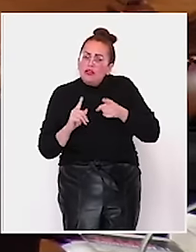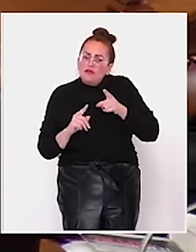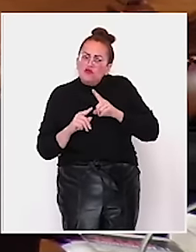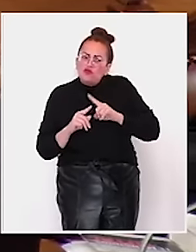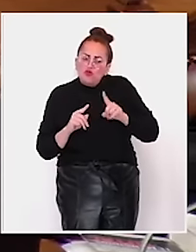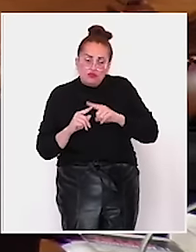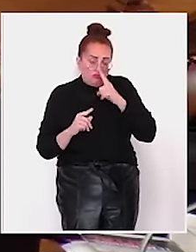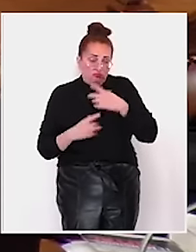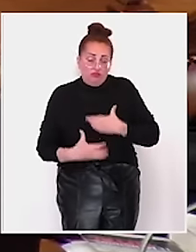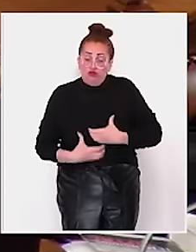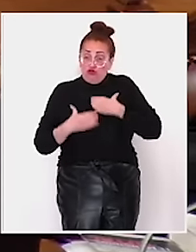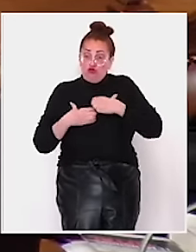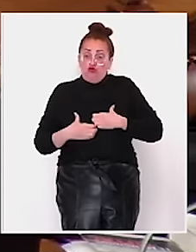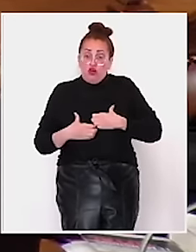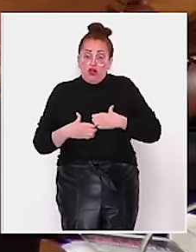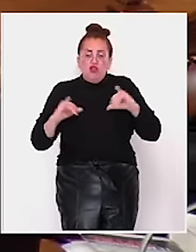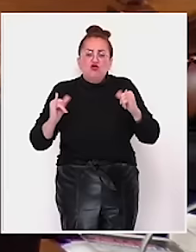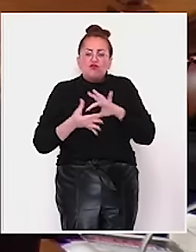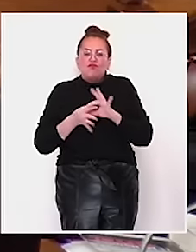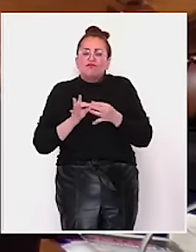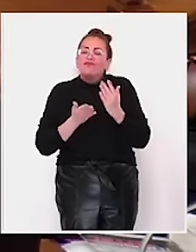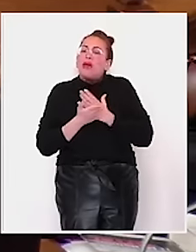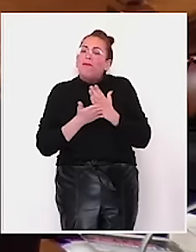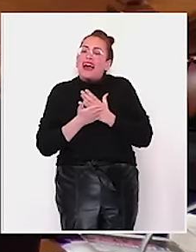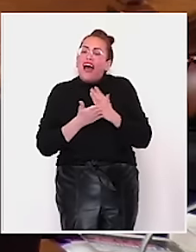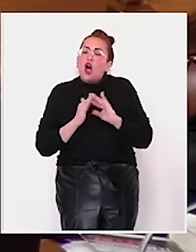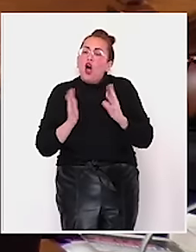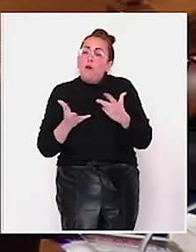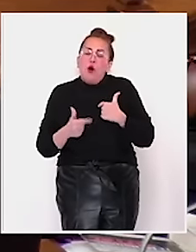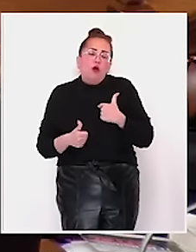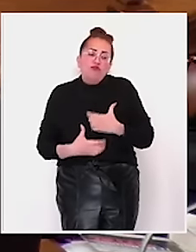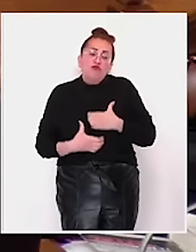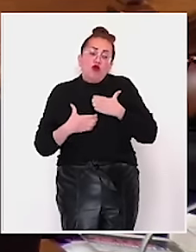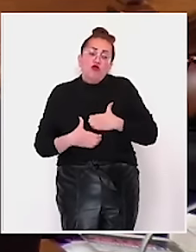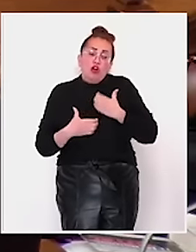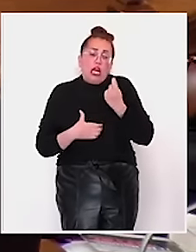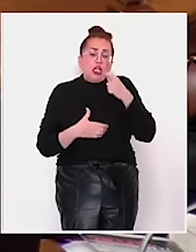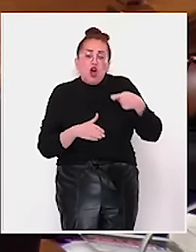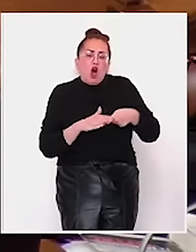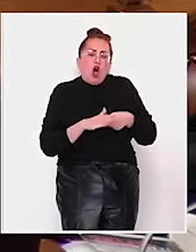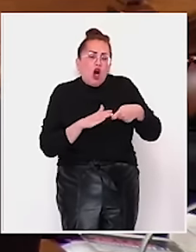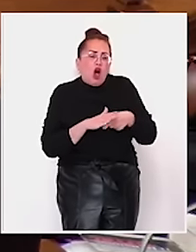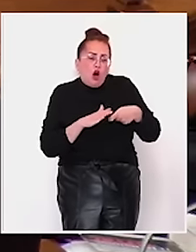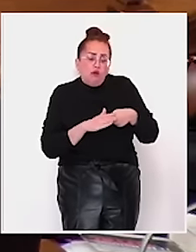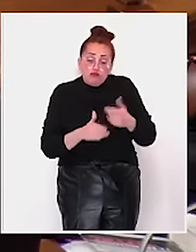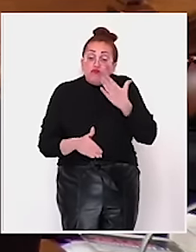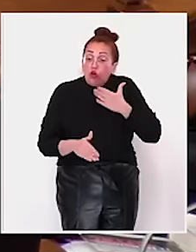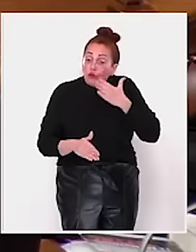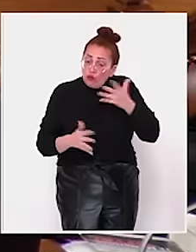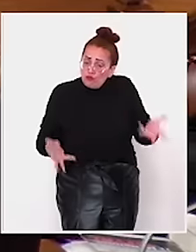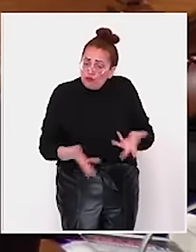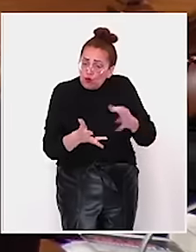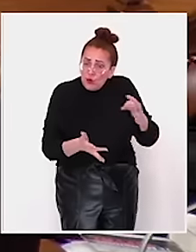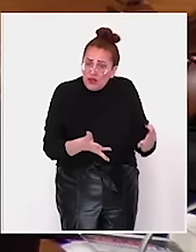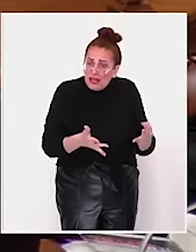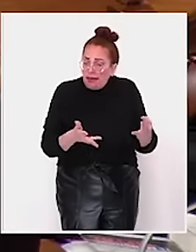façon dont se déroule cette préparation des Jeux Olympiques. Et là, il y a des subventions, tant mieux, pour aider des athlètes et tout ça. Mais à côté de